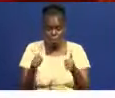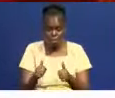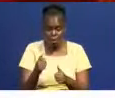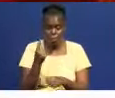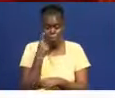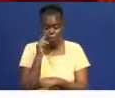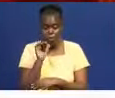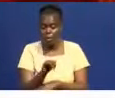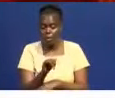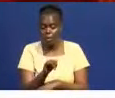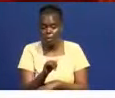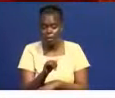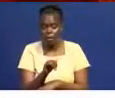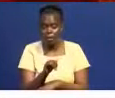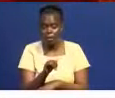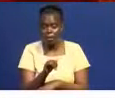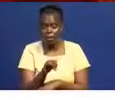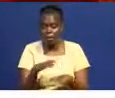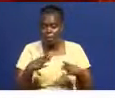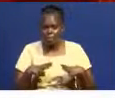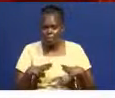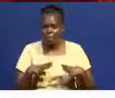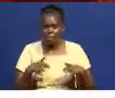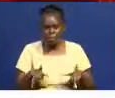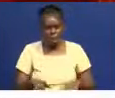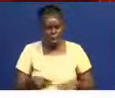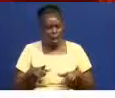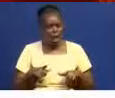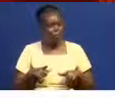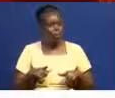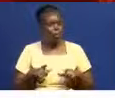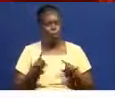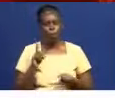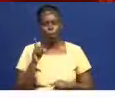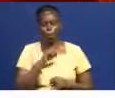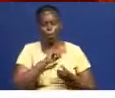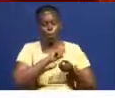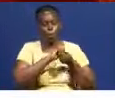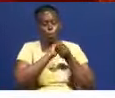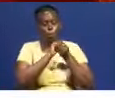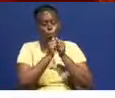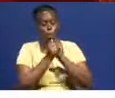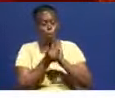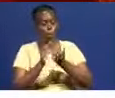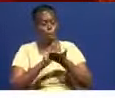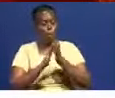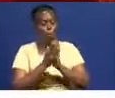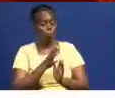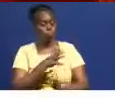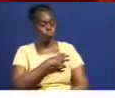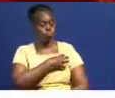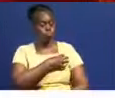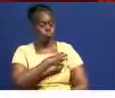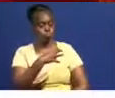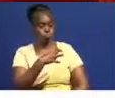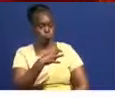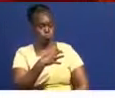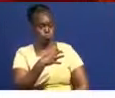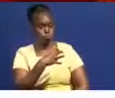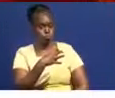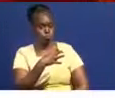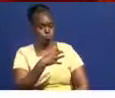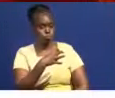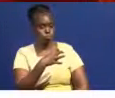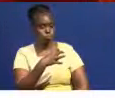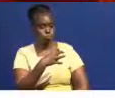tunaona ya kwamba watu maisha yao yamegeuka. Wamekuwa matajiri zaidi ya